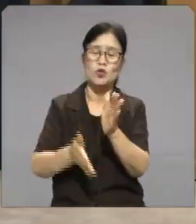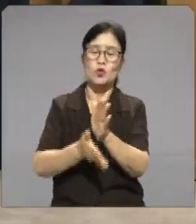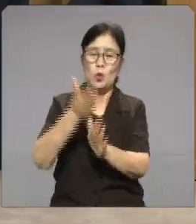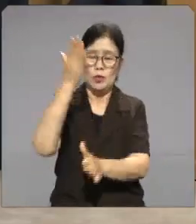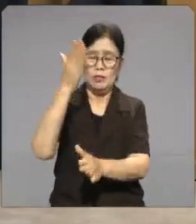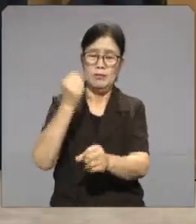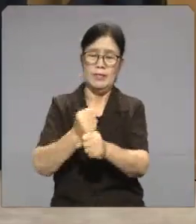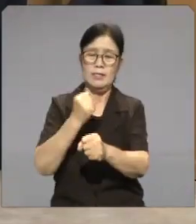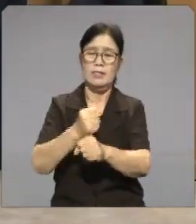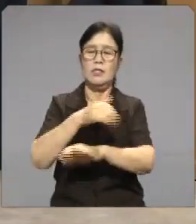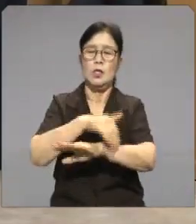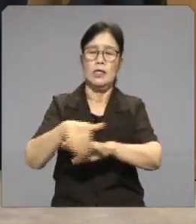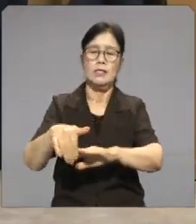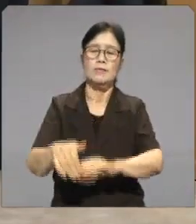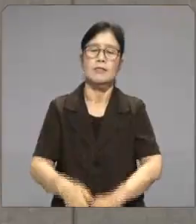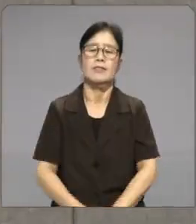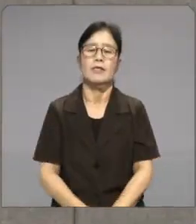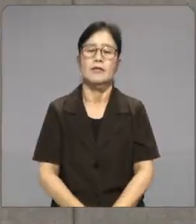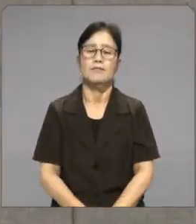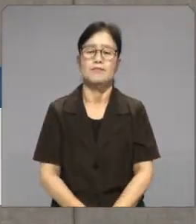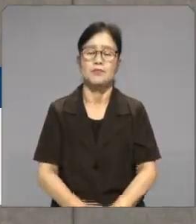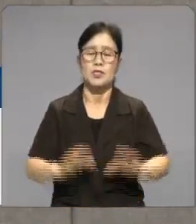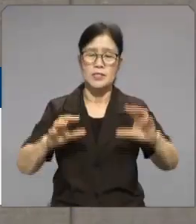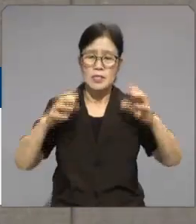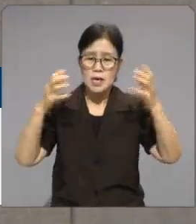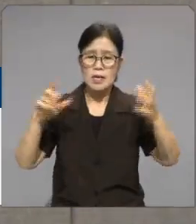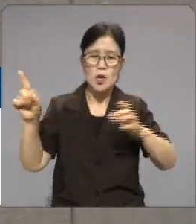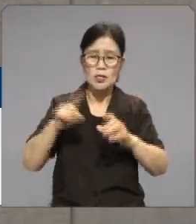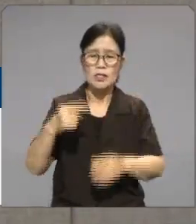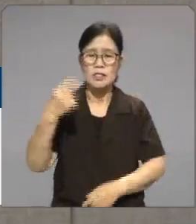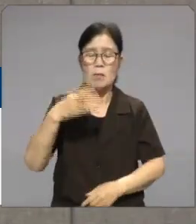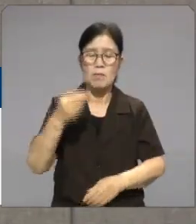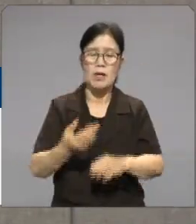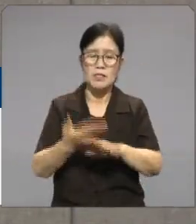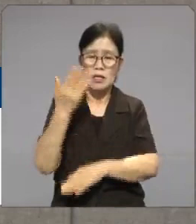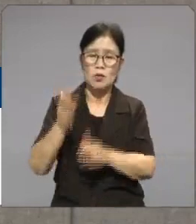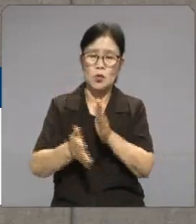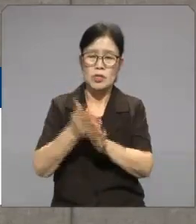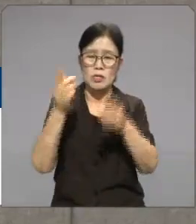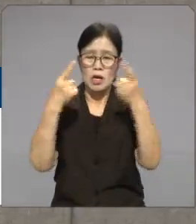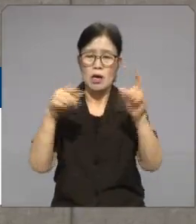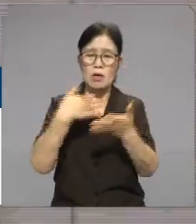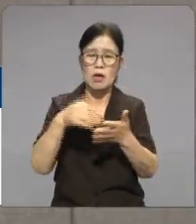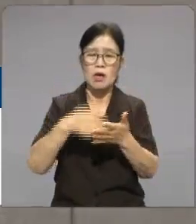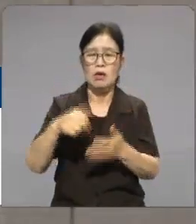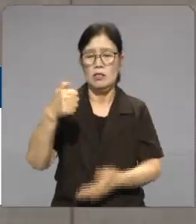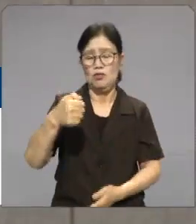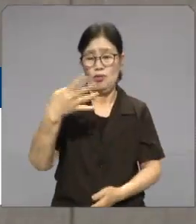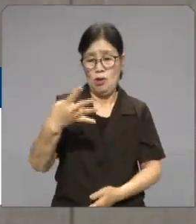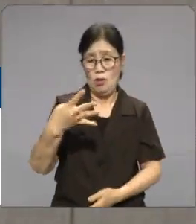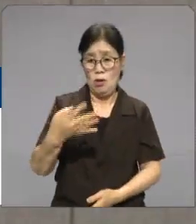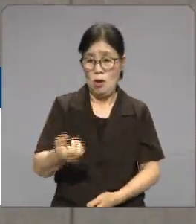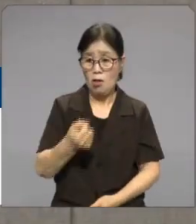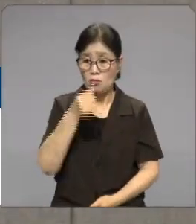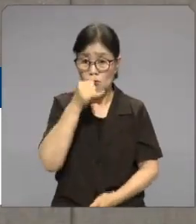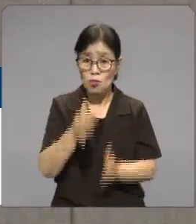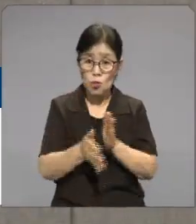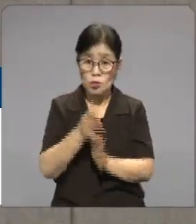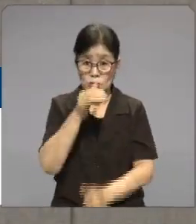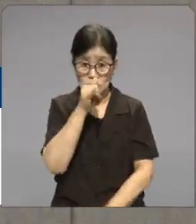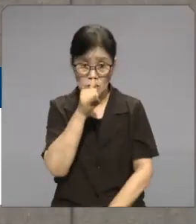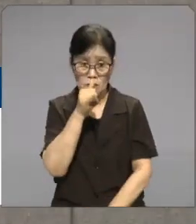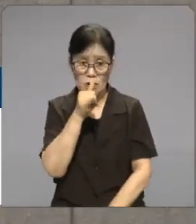끌어올린다는 계획입니다. 전 세계 어느 천만 이상 도시가 대학을 54개 갖고 있는 도시가